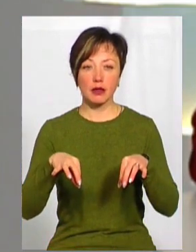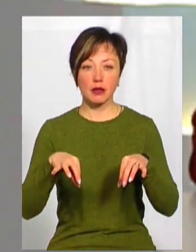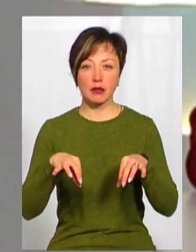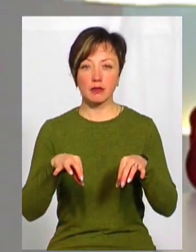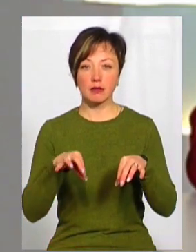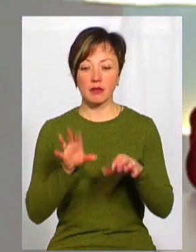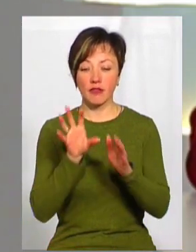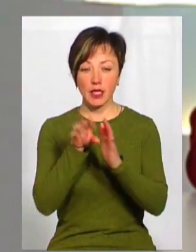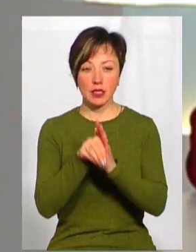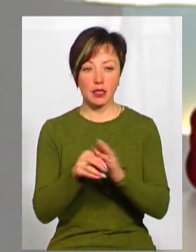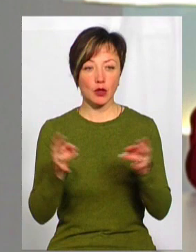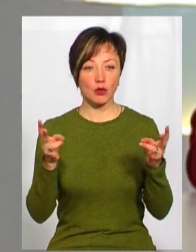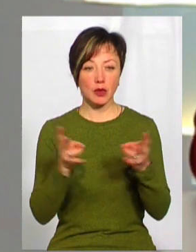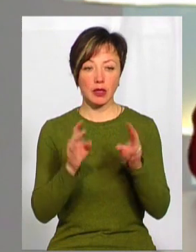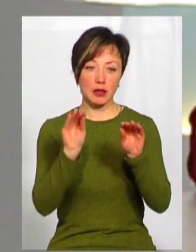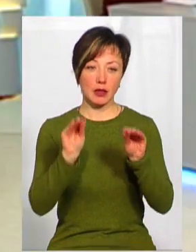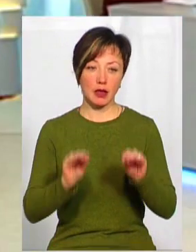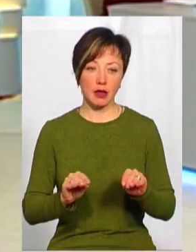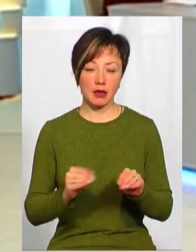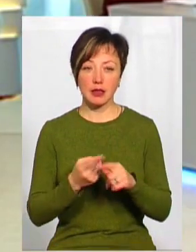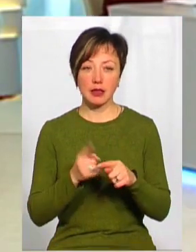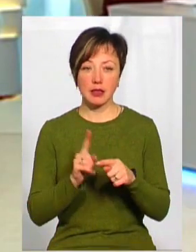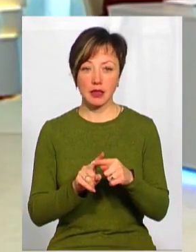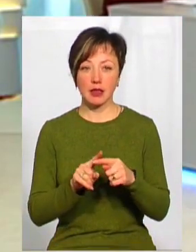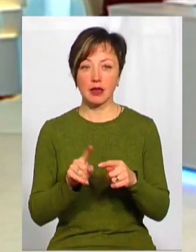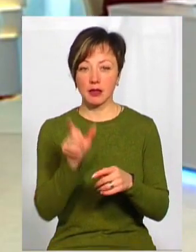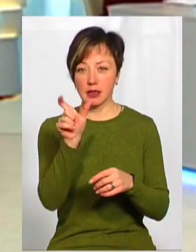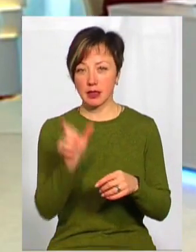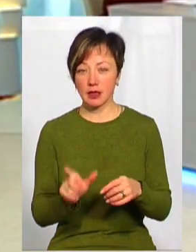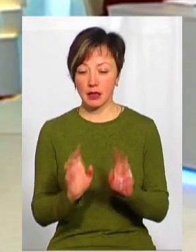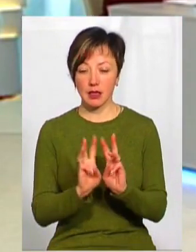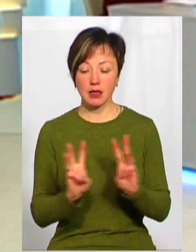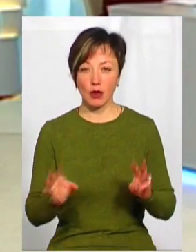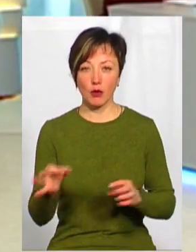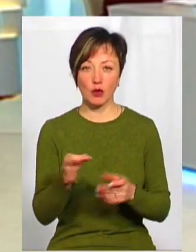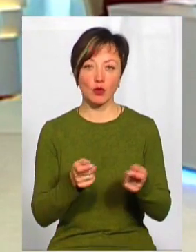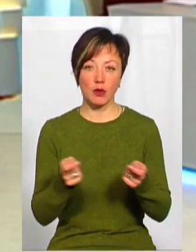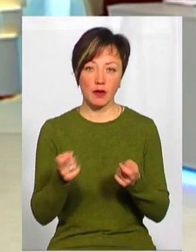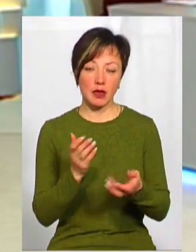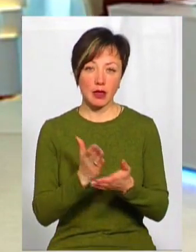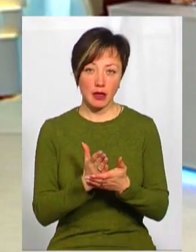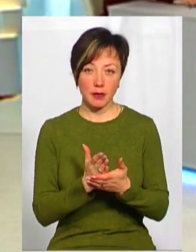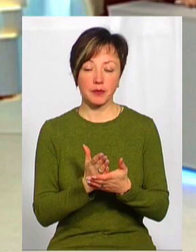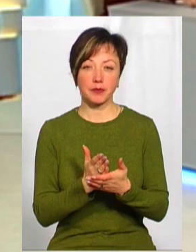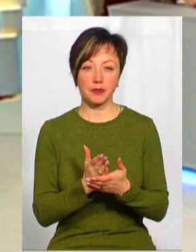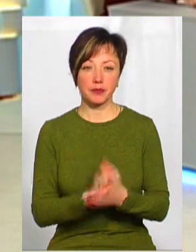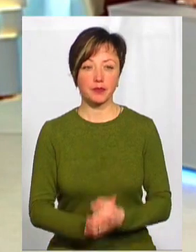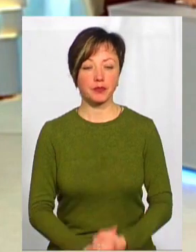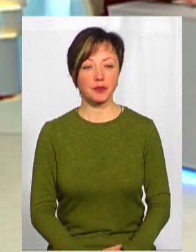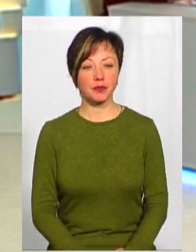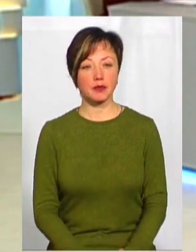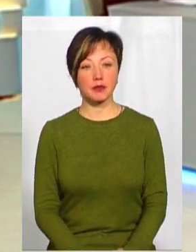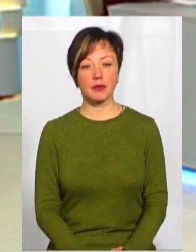зайти туди, внести необхідні. Така саме, такий самий скрін є в нас на сайті обласного управління. І на сайті обласного управління,